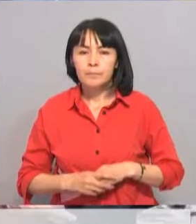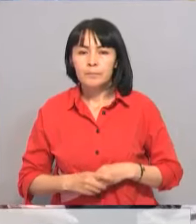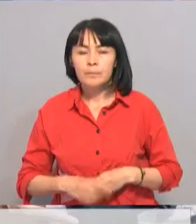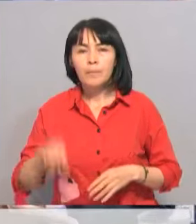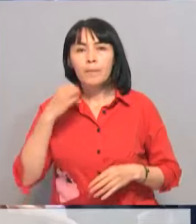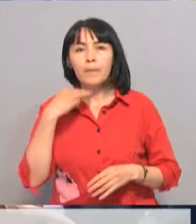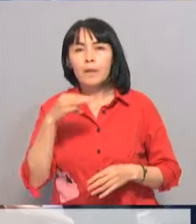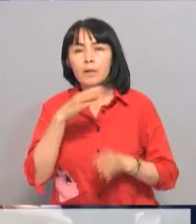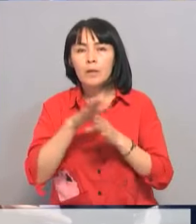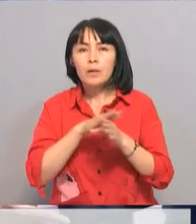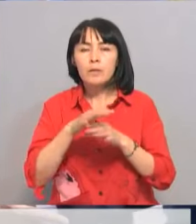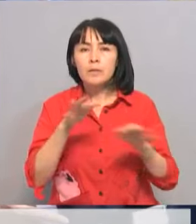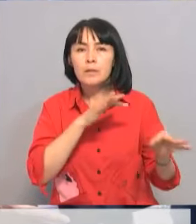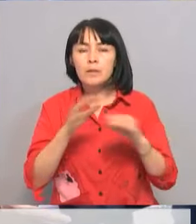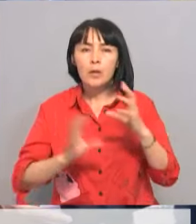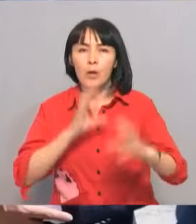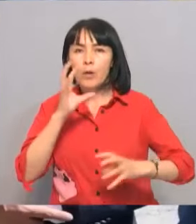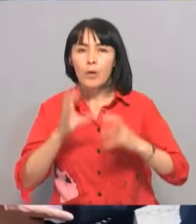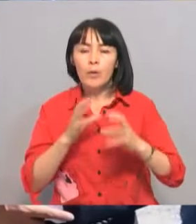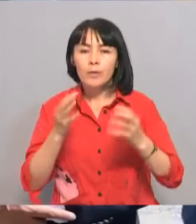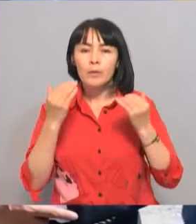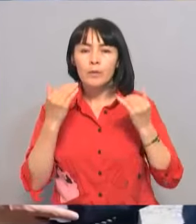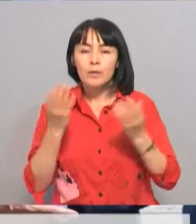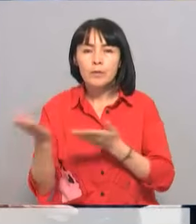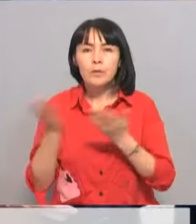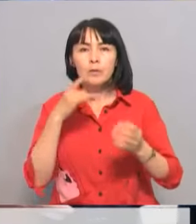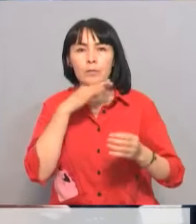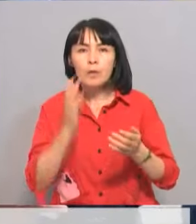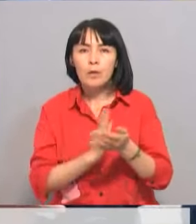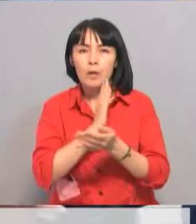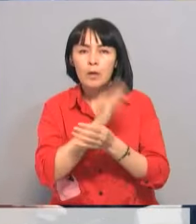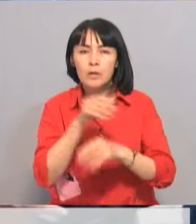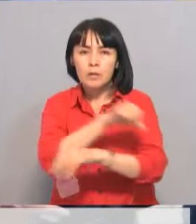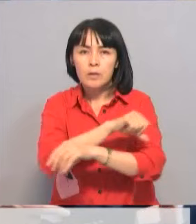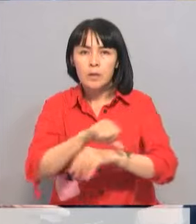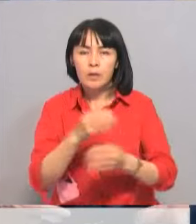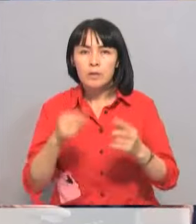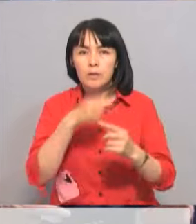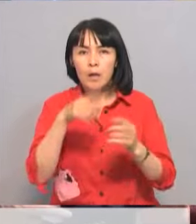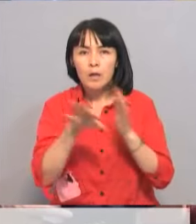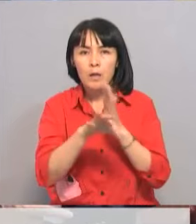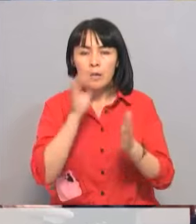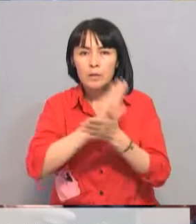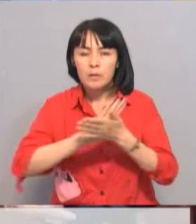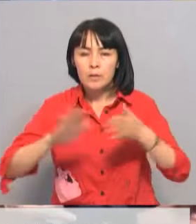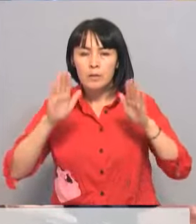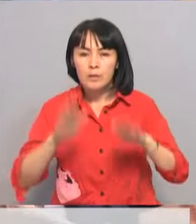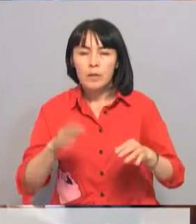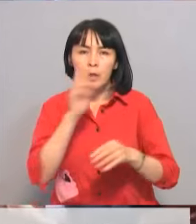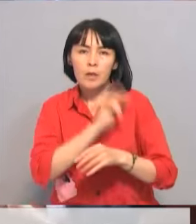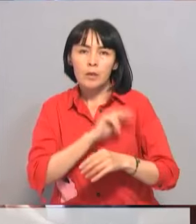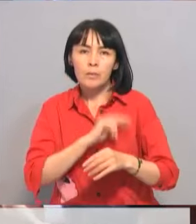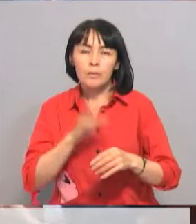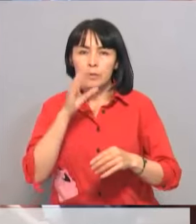В Туркестане проводится мероприятие международного уровня. Приезжает много гостей из-за границы. Инвестор выбирает чистые места для